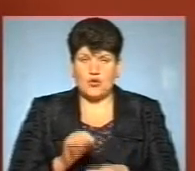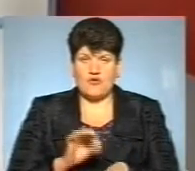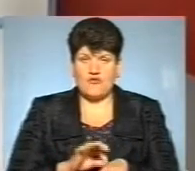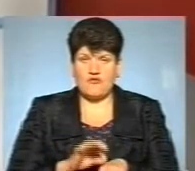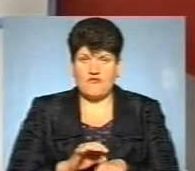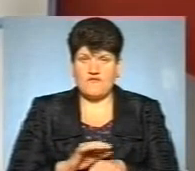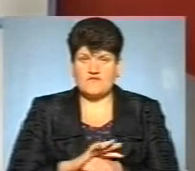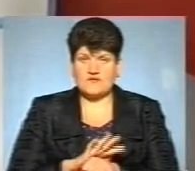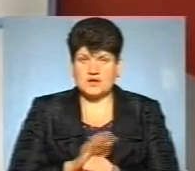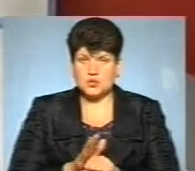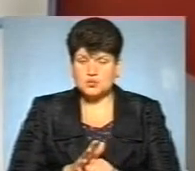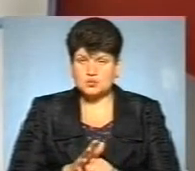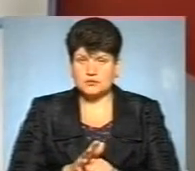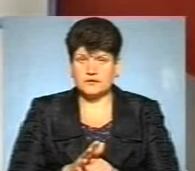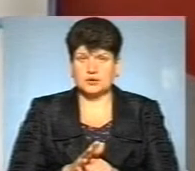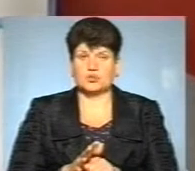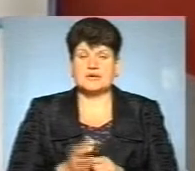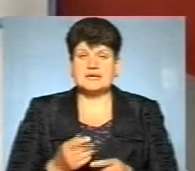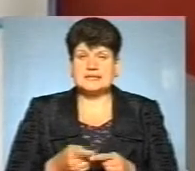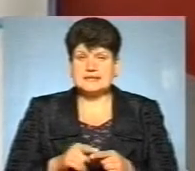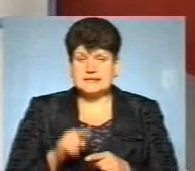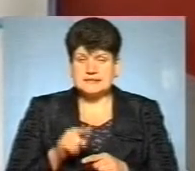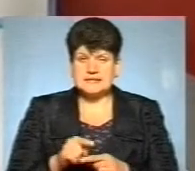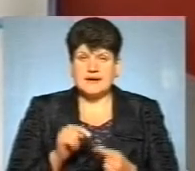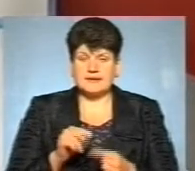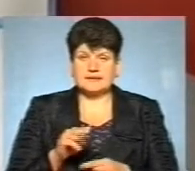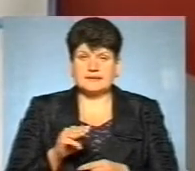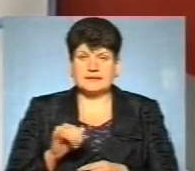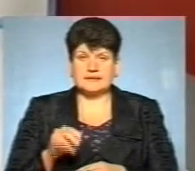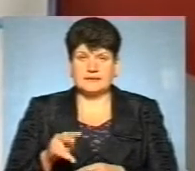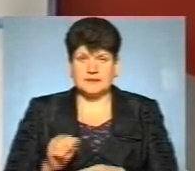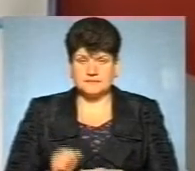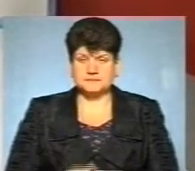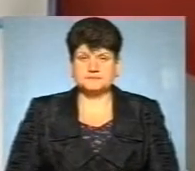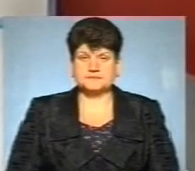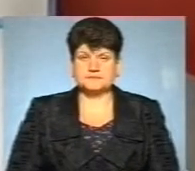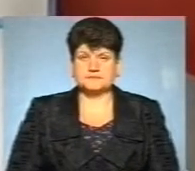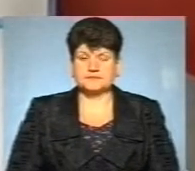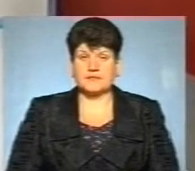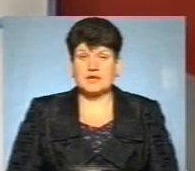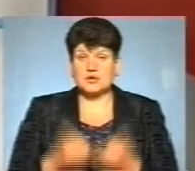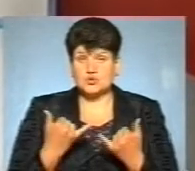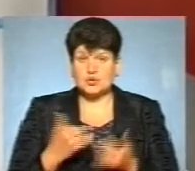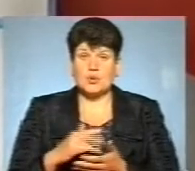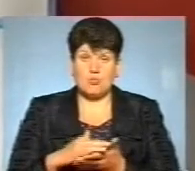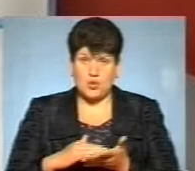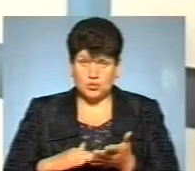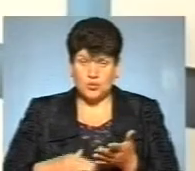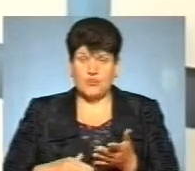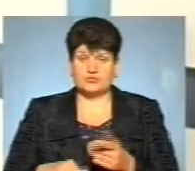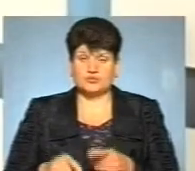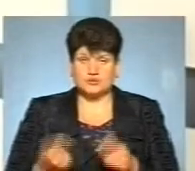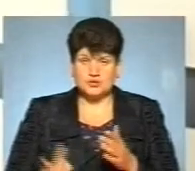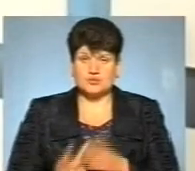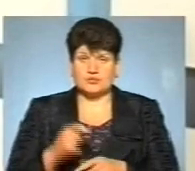ковіду, саме антитіла імуноглобуліни класу G. І сьогодні продовжується